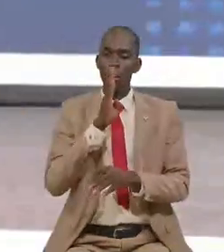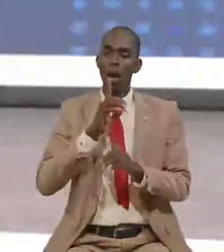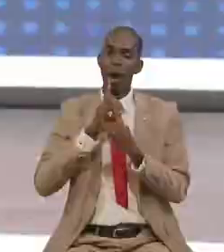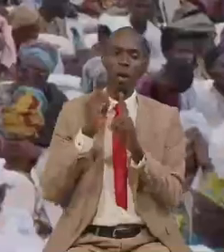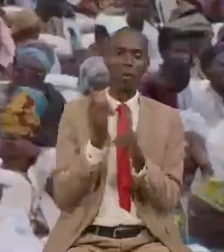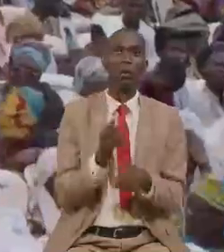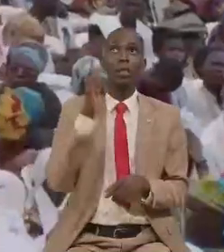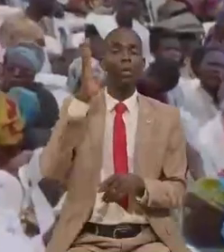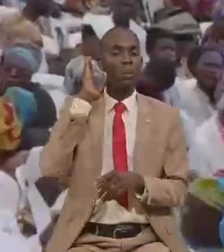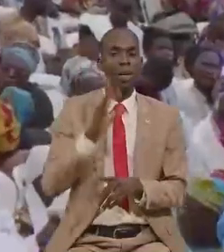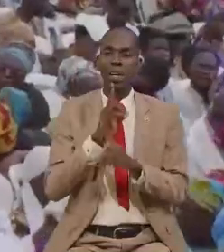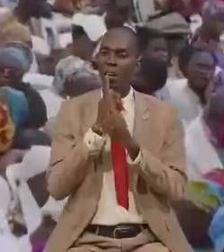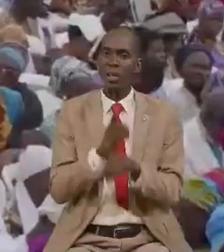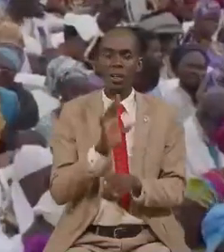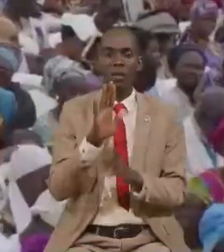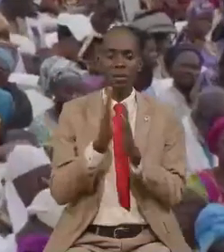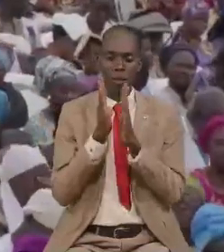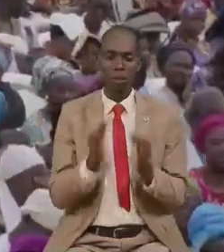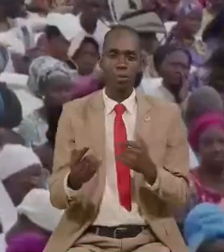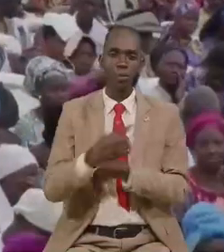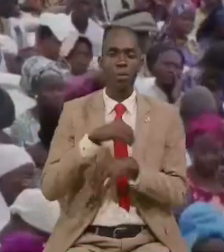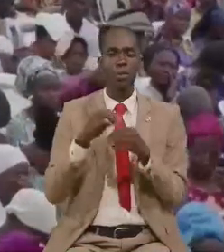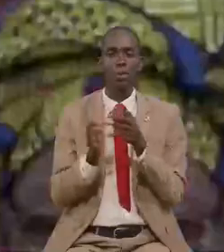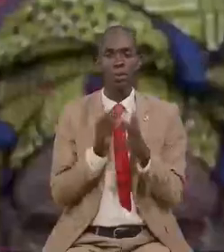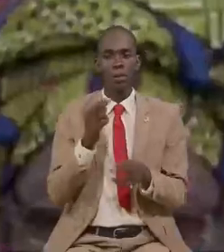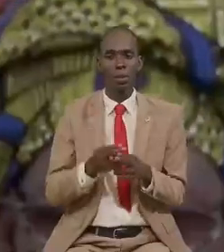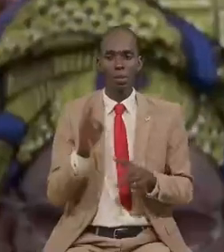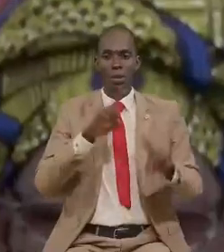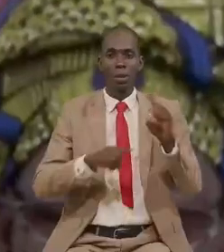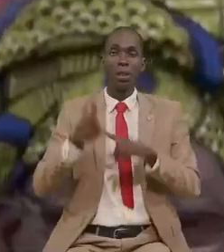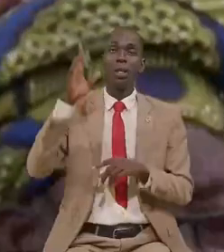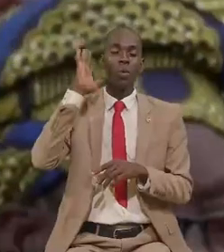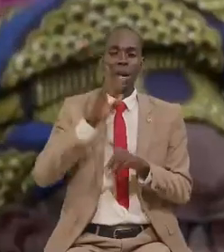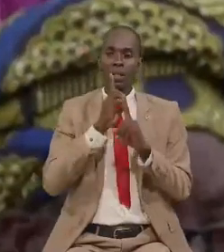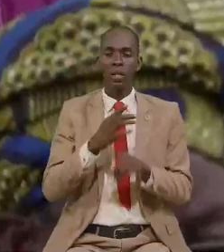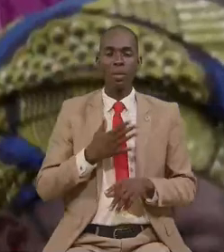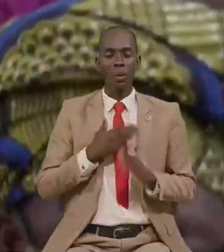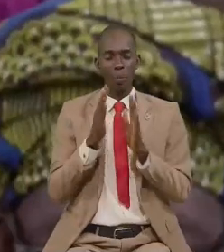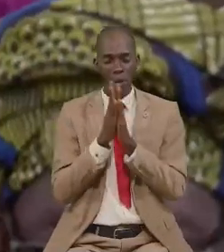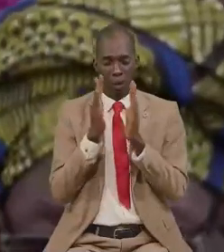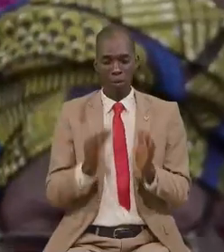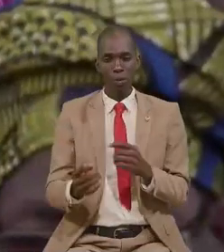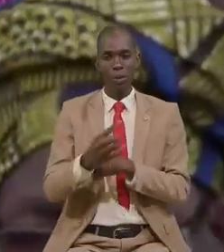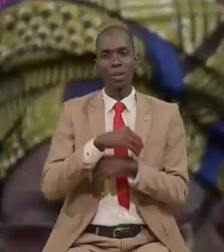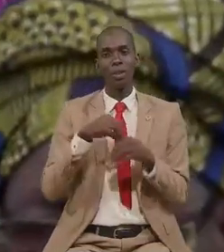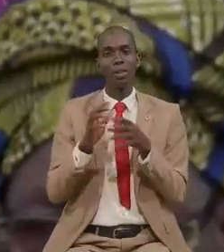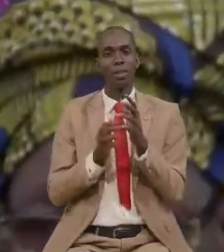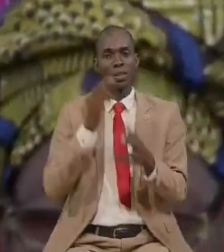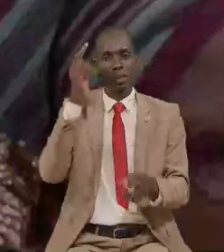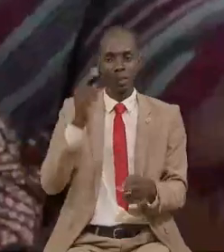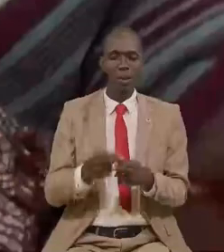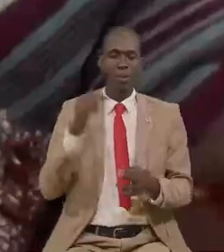il va exaucer ta prière aujourd'hui. Il va exaucer ma prière aujourd'hui. Et va exaucer au nom